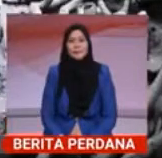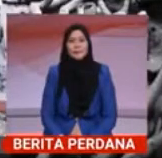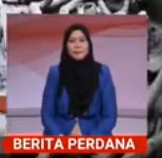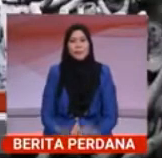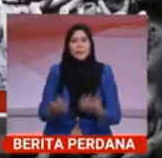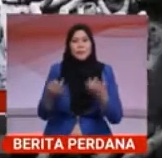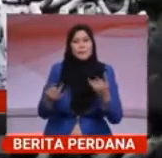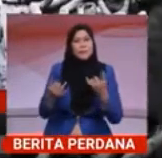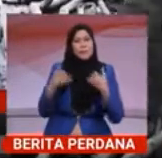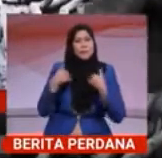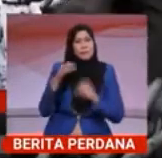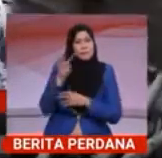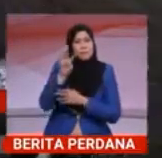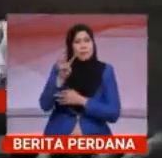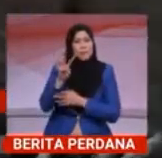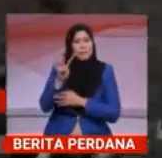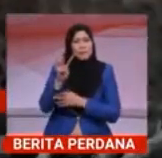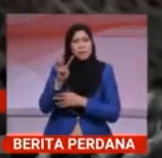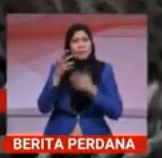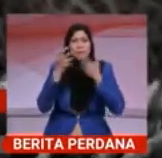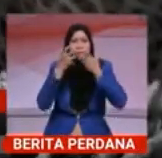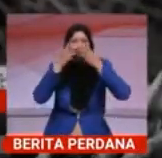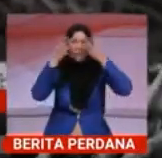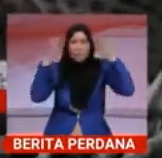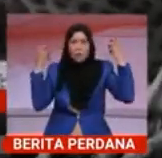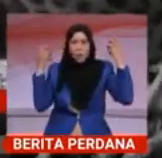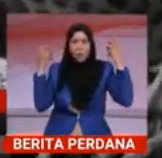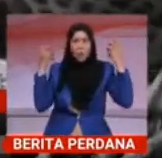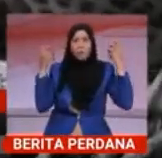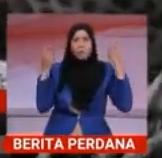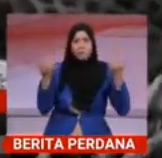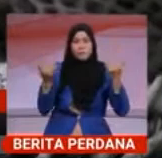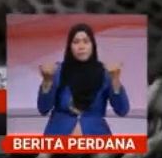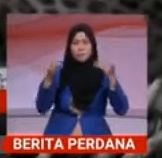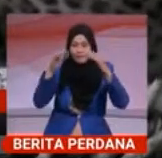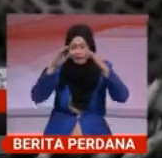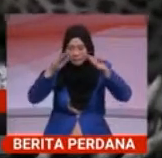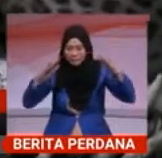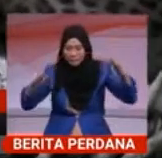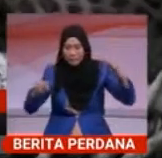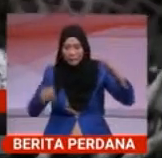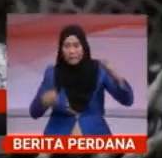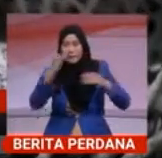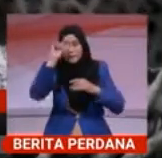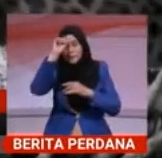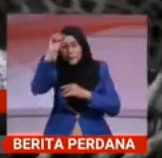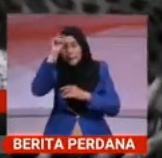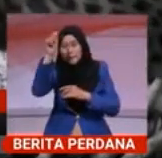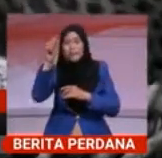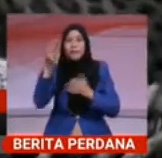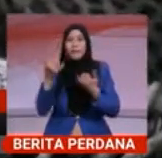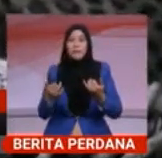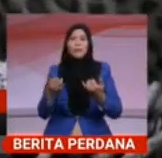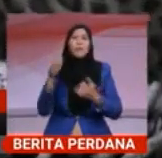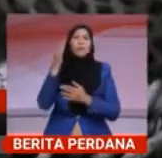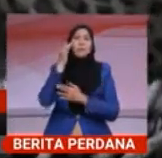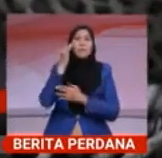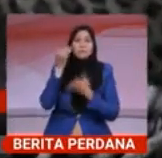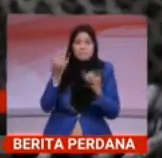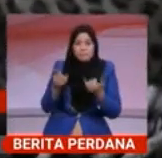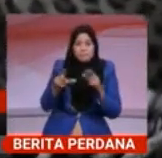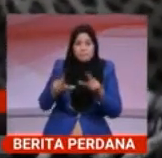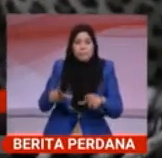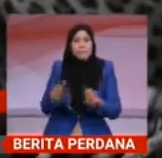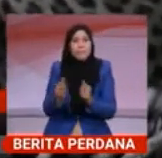Misteri kehadiran 4 ekor anak harimau bintang di sebuah pondok di India terjawab apabila ia sebenarnya diletakkan